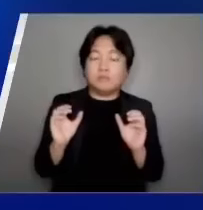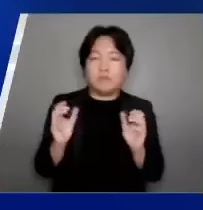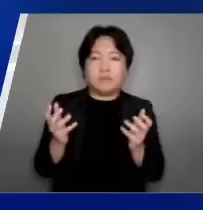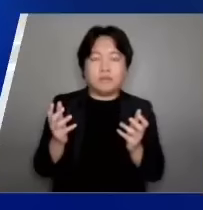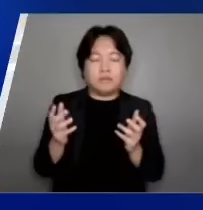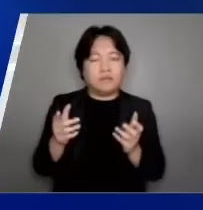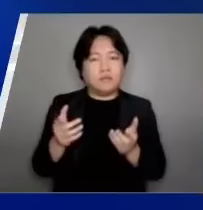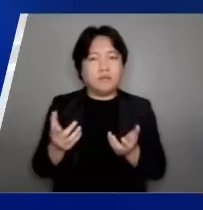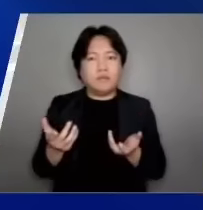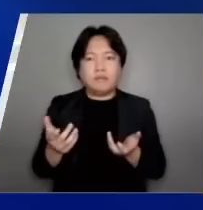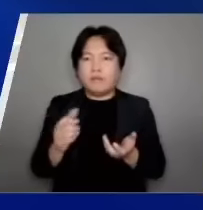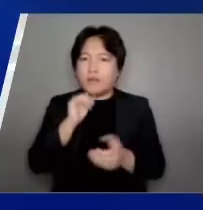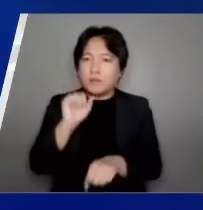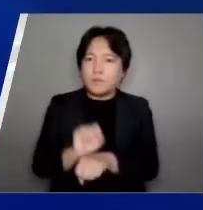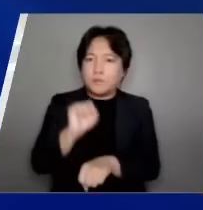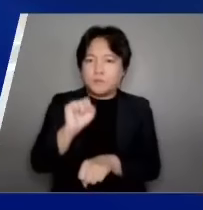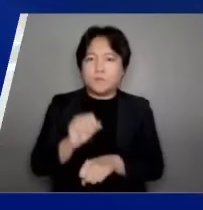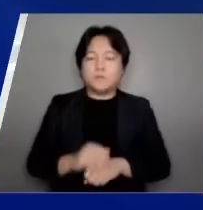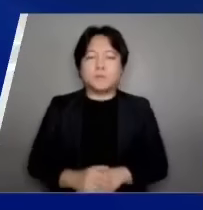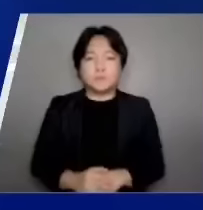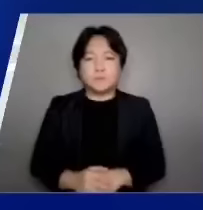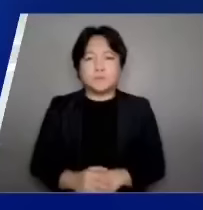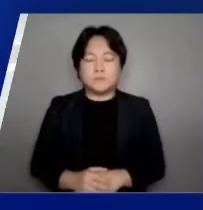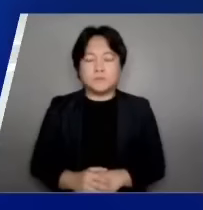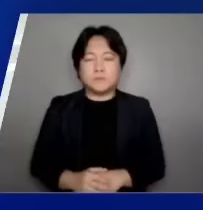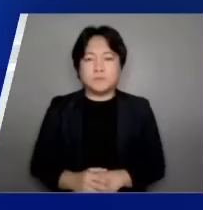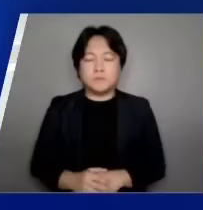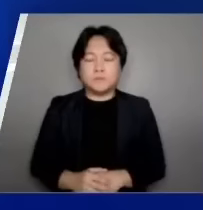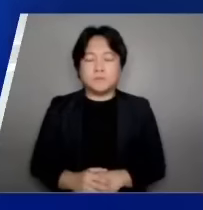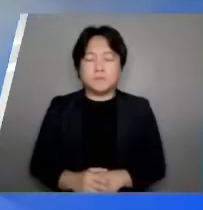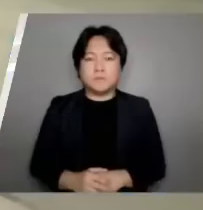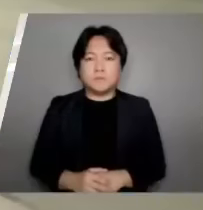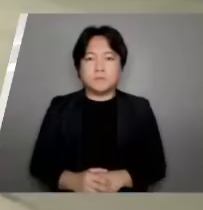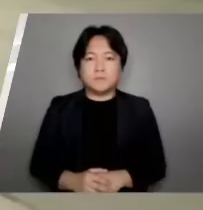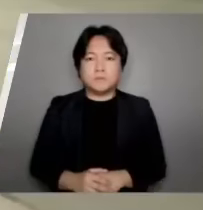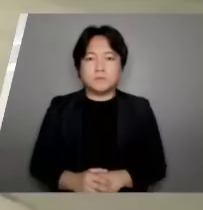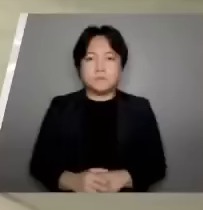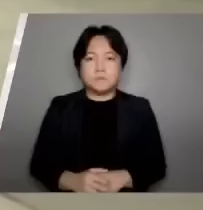saksi live si EJ Gomez. EJ?